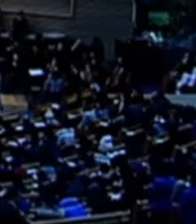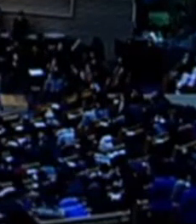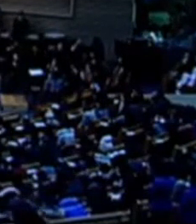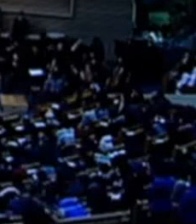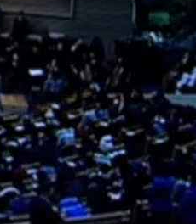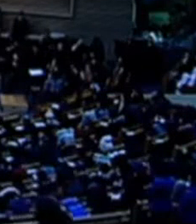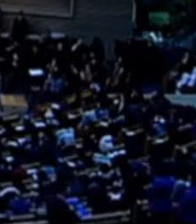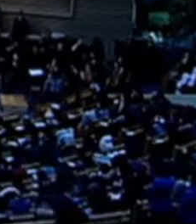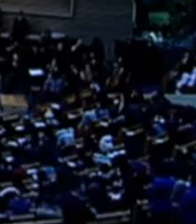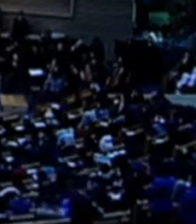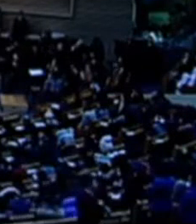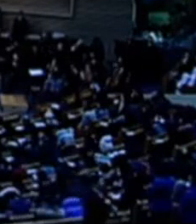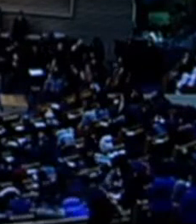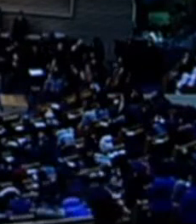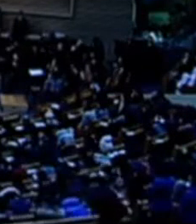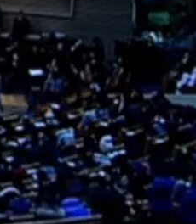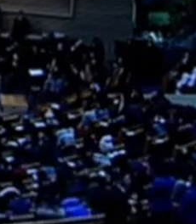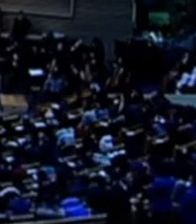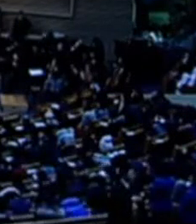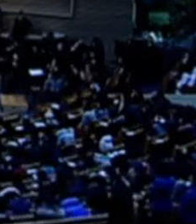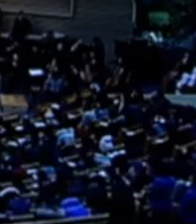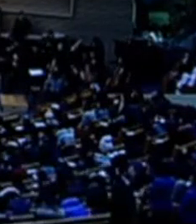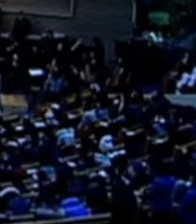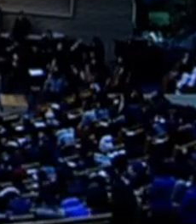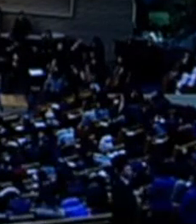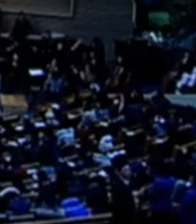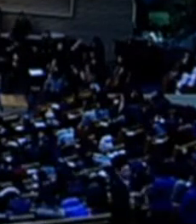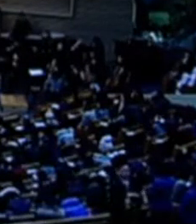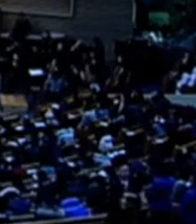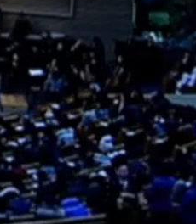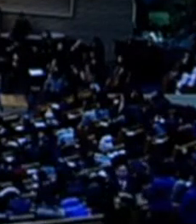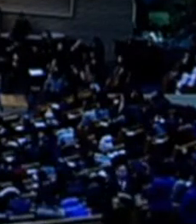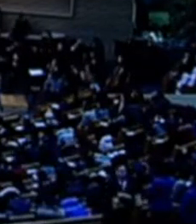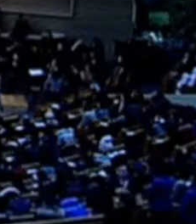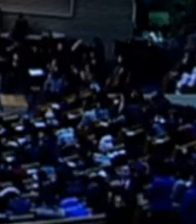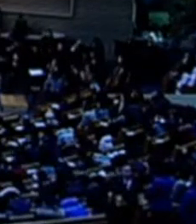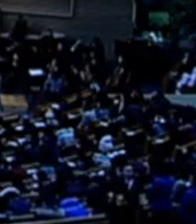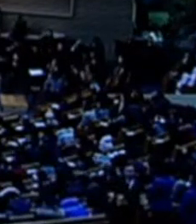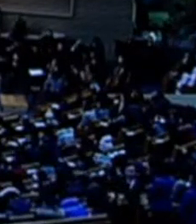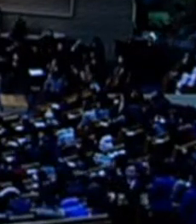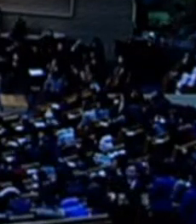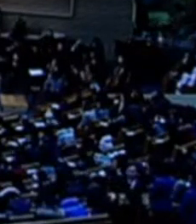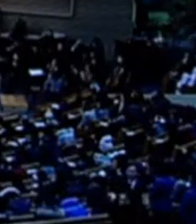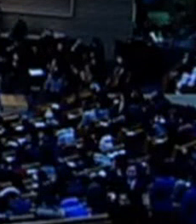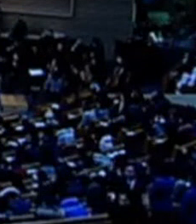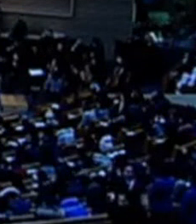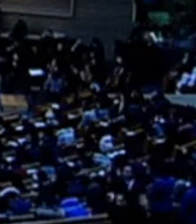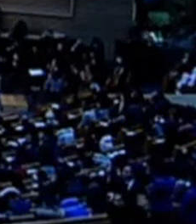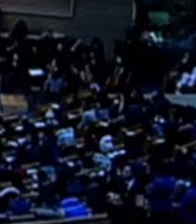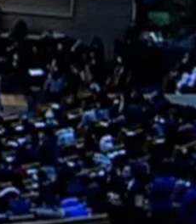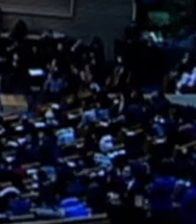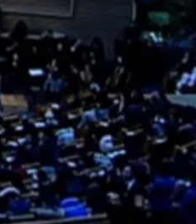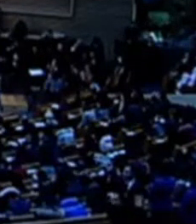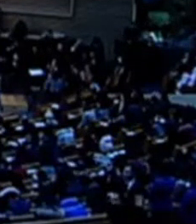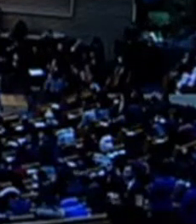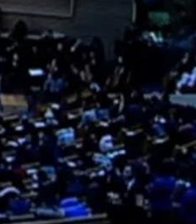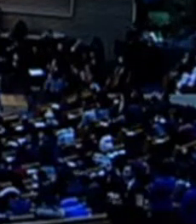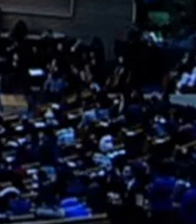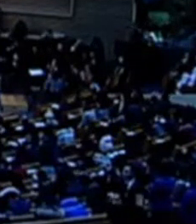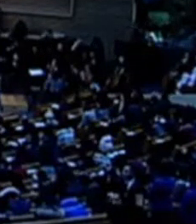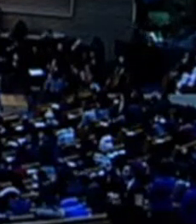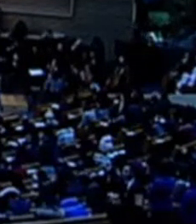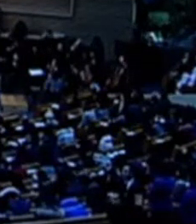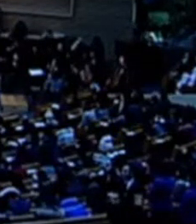하나님 반복적으로 살아가는 하나님 이런 삶을 더 이상은 살고 싶지 않습니다. 아버지 하나님, 주님을 향하여 별들을